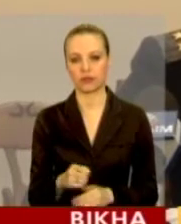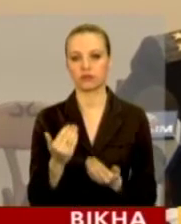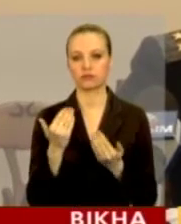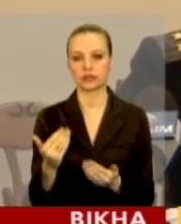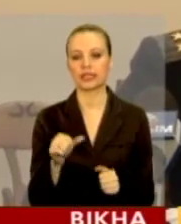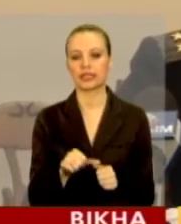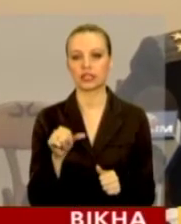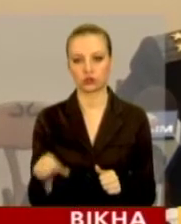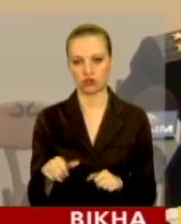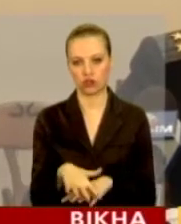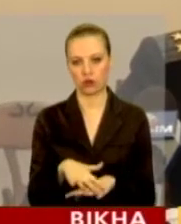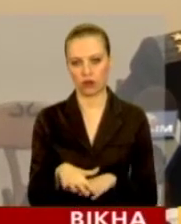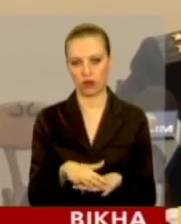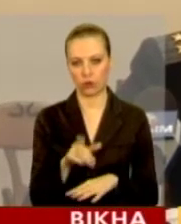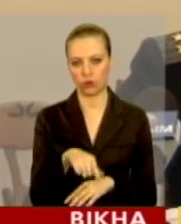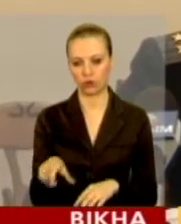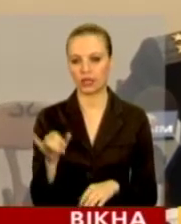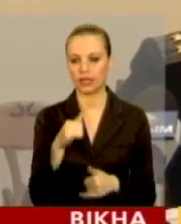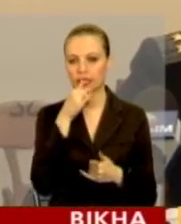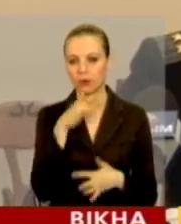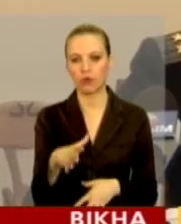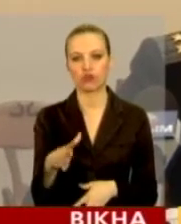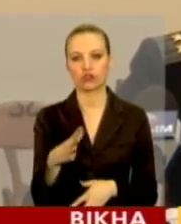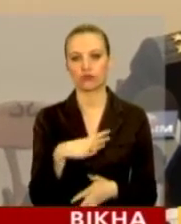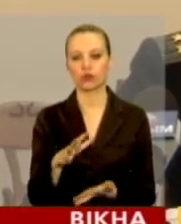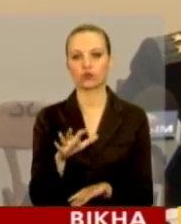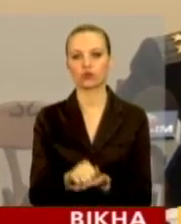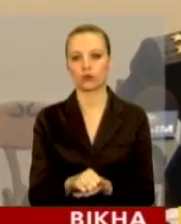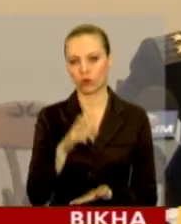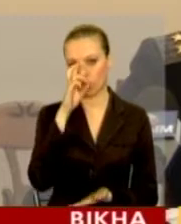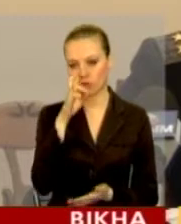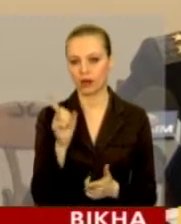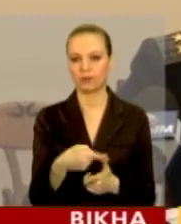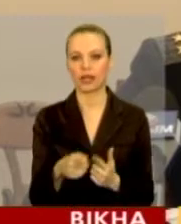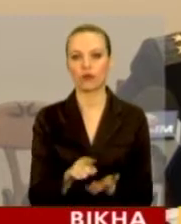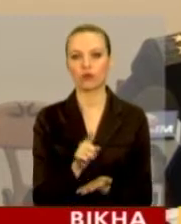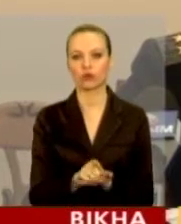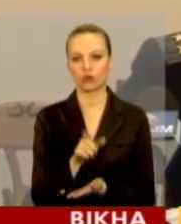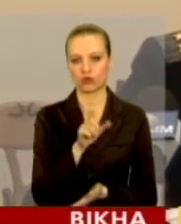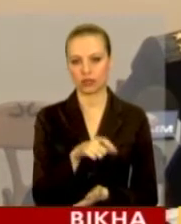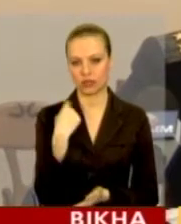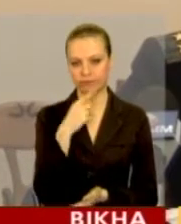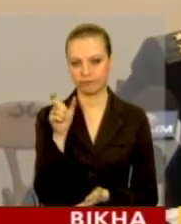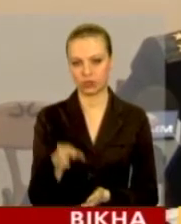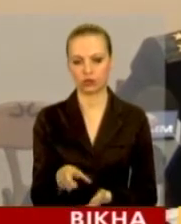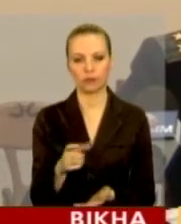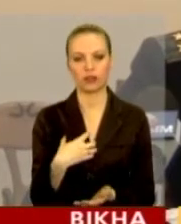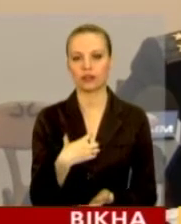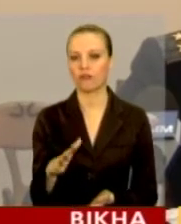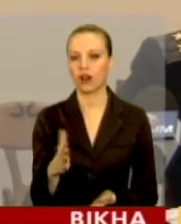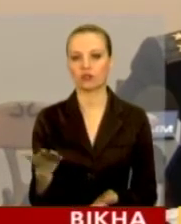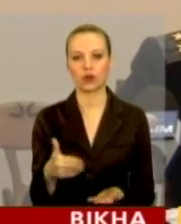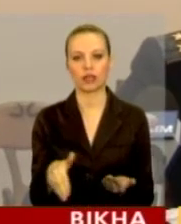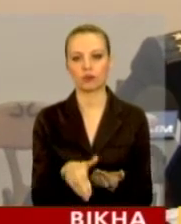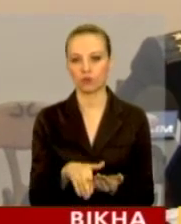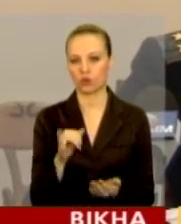принадлежить исключительно народу. И не может быть узурпировано государством либо должностным лицом, неважно каким